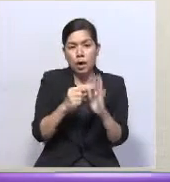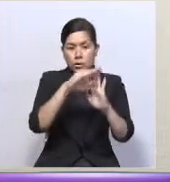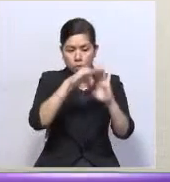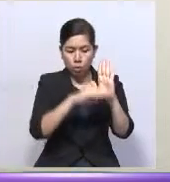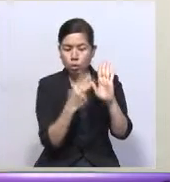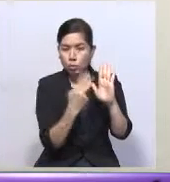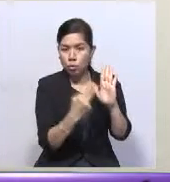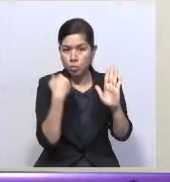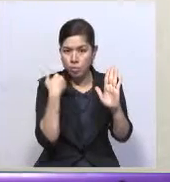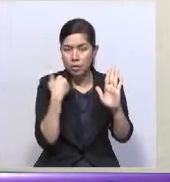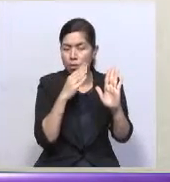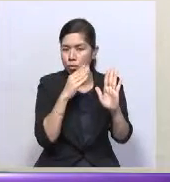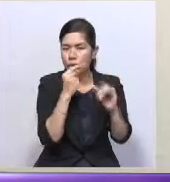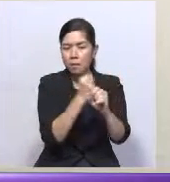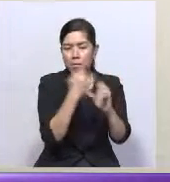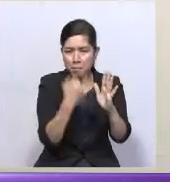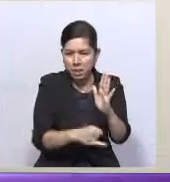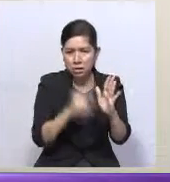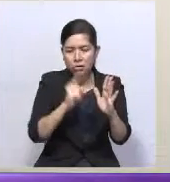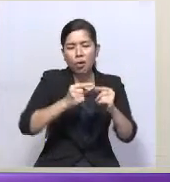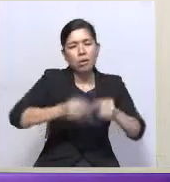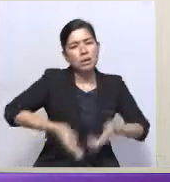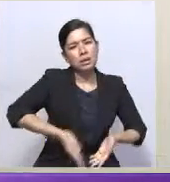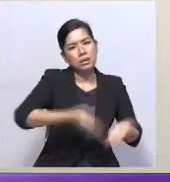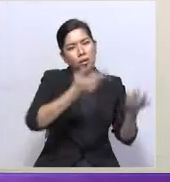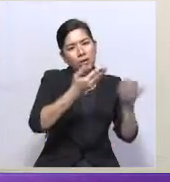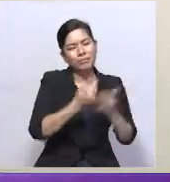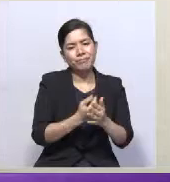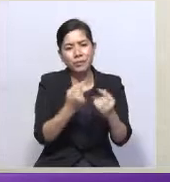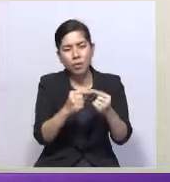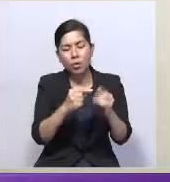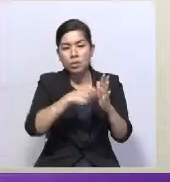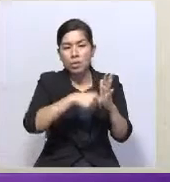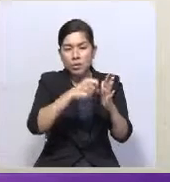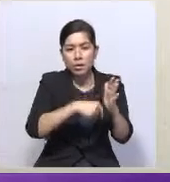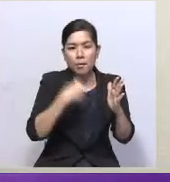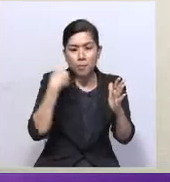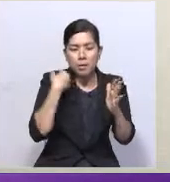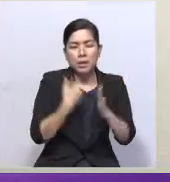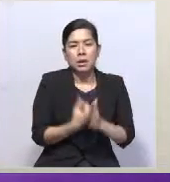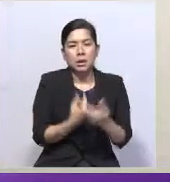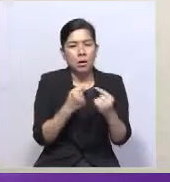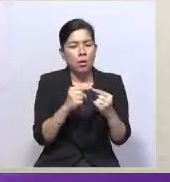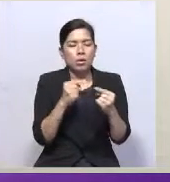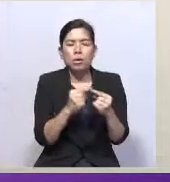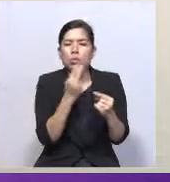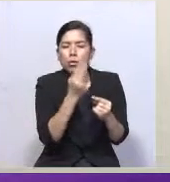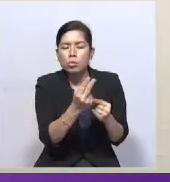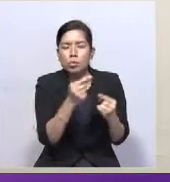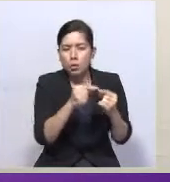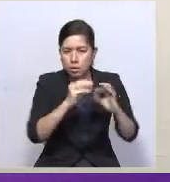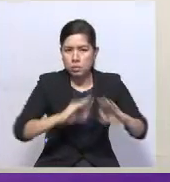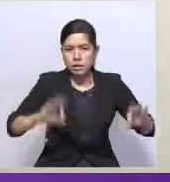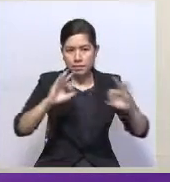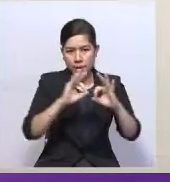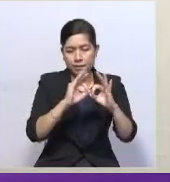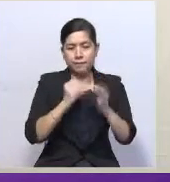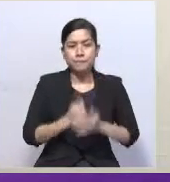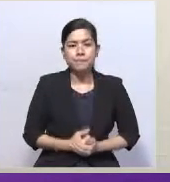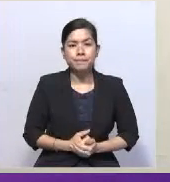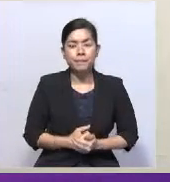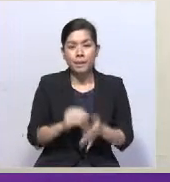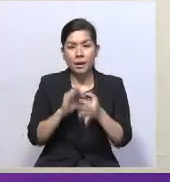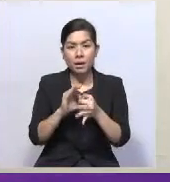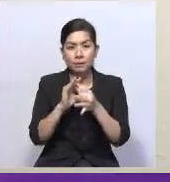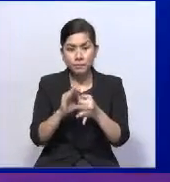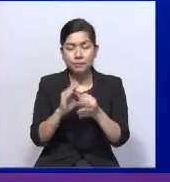ต้องรื้ออย่างเดียวแก้ไขเนี่ยก็มีบางส่วนแต่ส่วนใหญ่จะเป็นประโยชน์ต่อประชาชนนะครับเช่นหลัก